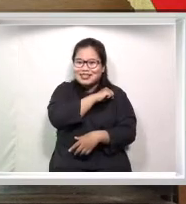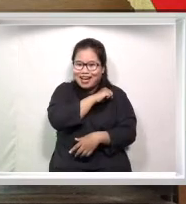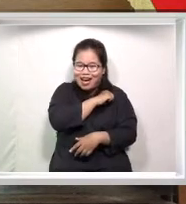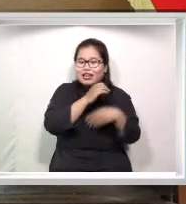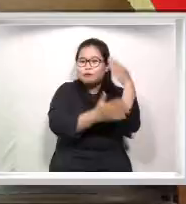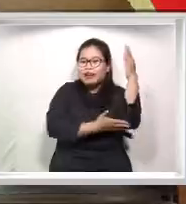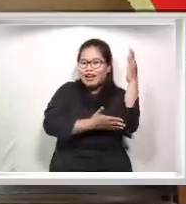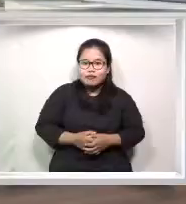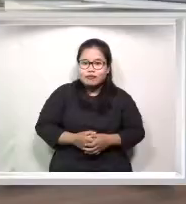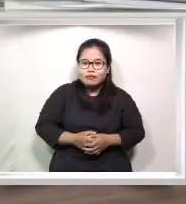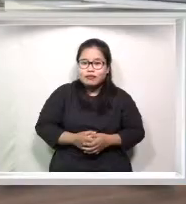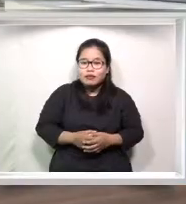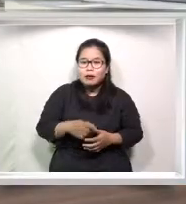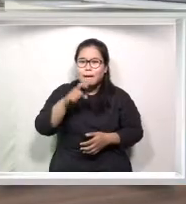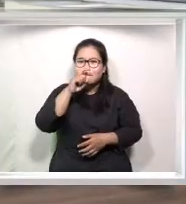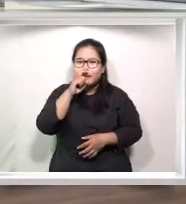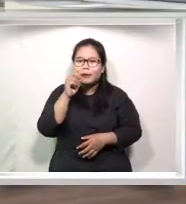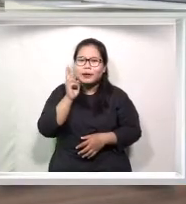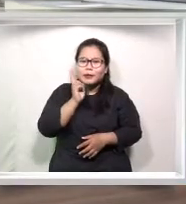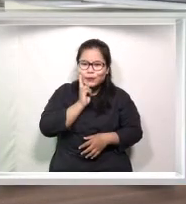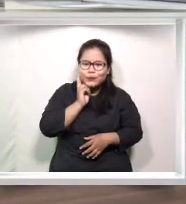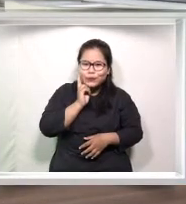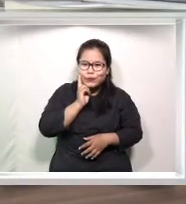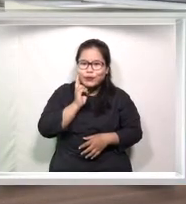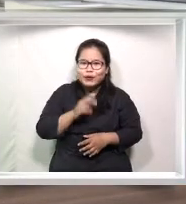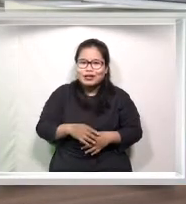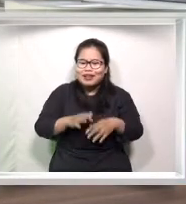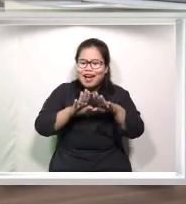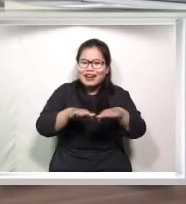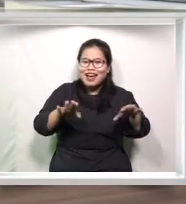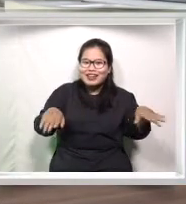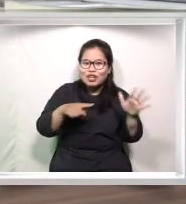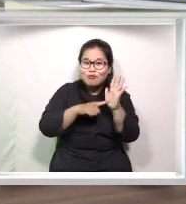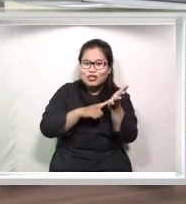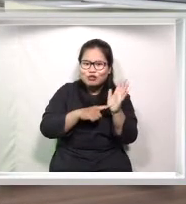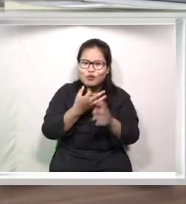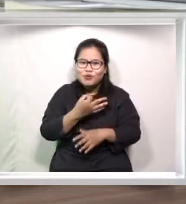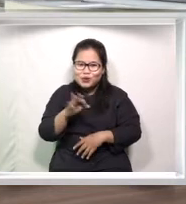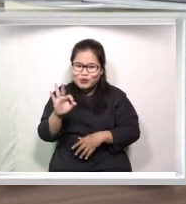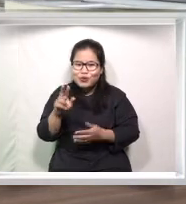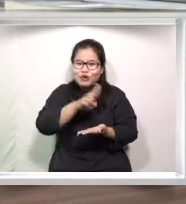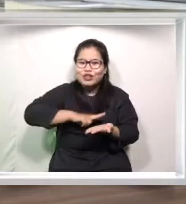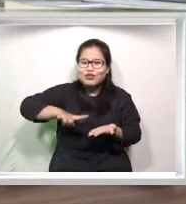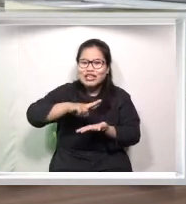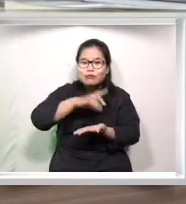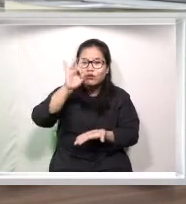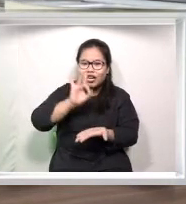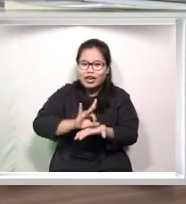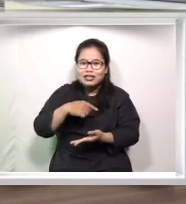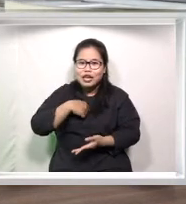dan bernegara. Bapak-bapak, ibu-ibu, dan adik-adik mahasiswa baru Universitas Brawijaya yang saya